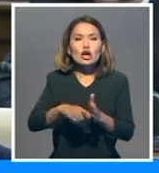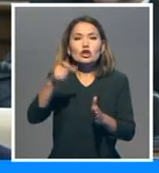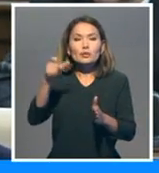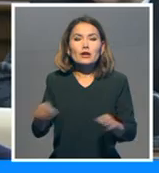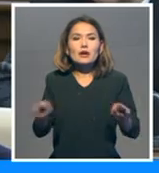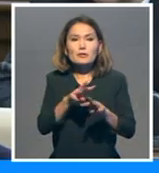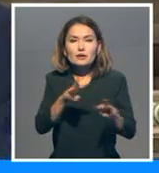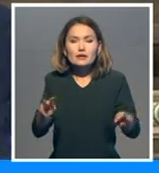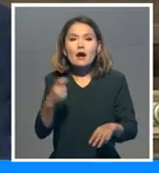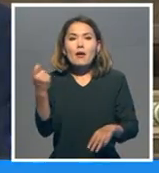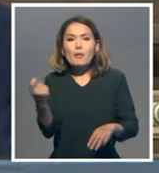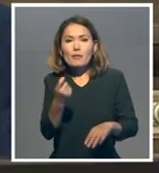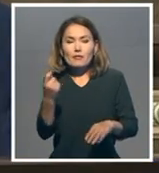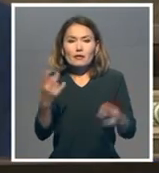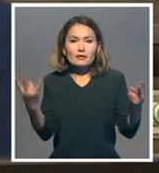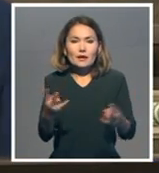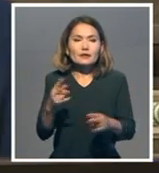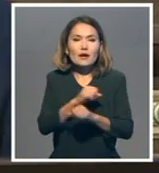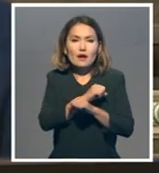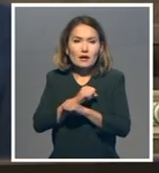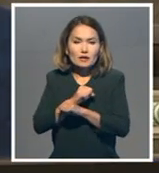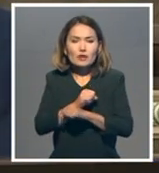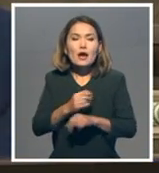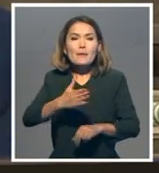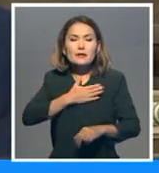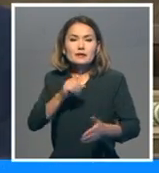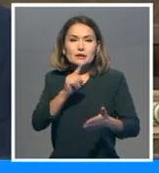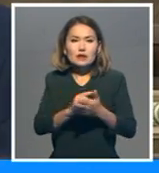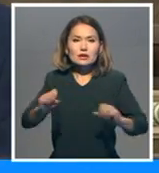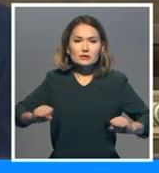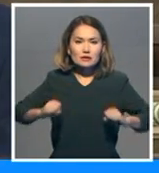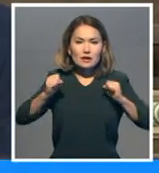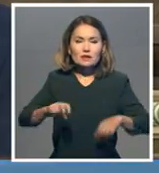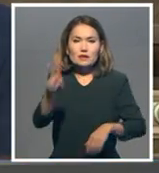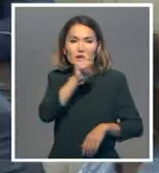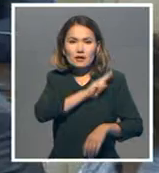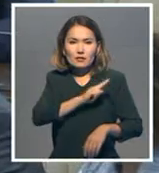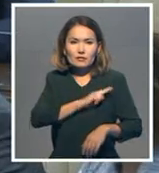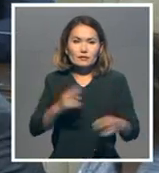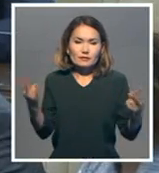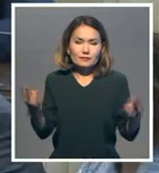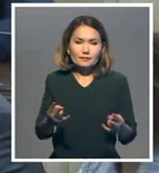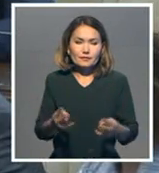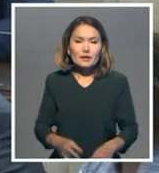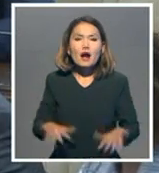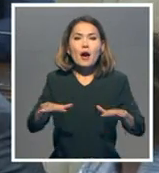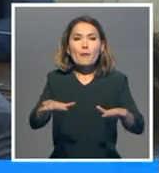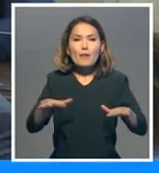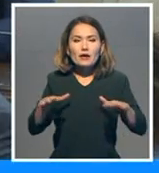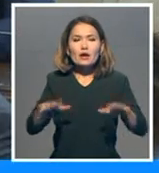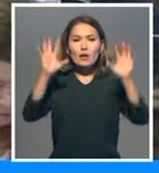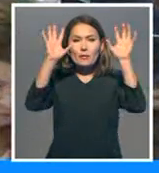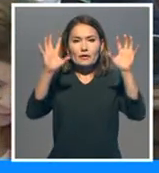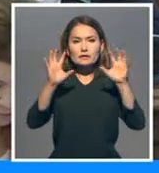Мұндай шешім депутаттық корпусқа мемлекеттік органдармен бір ырғақта жұмыс істеуге мүмкіндік берер еді. Парламент қоржынында